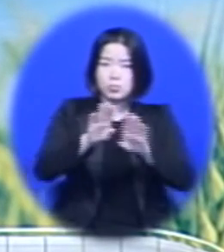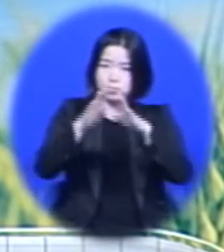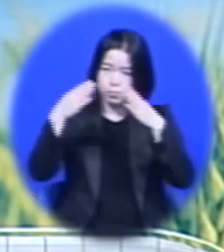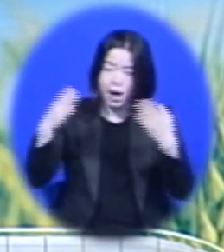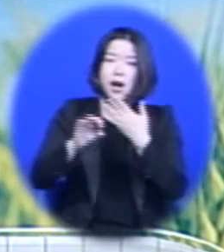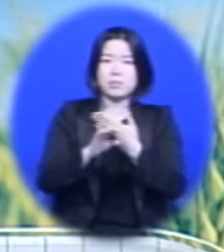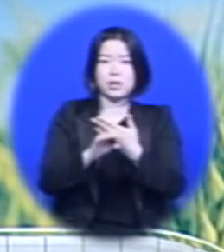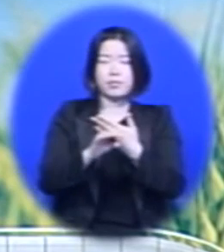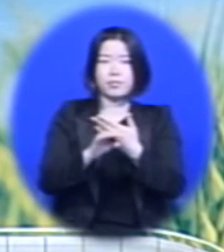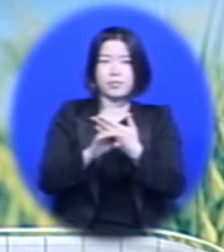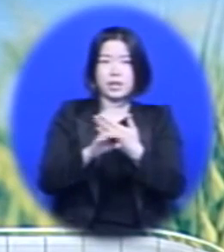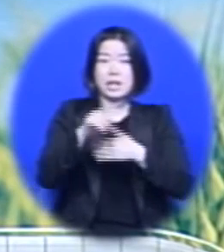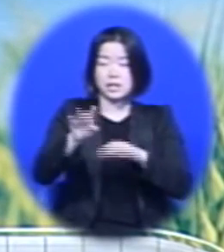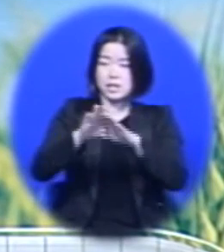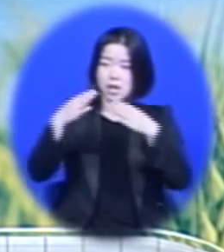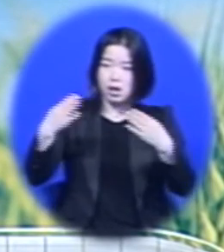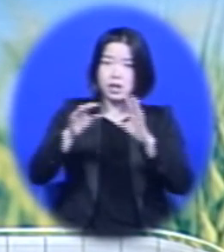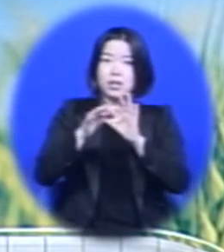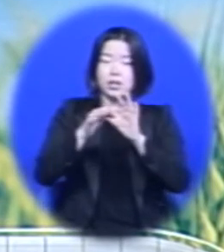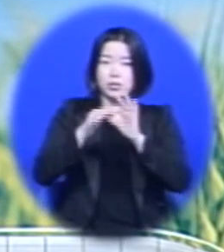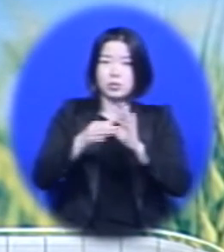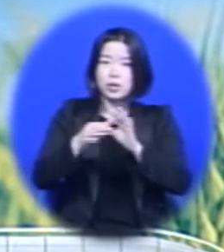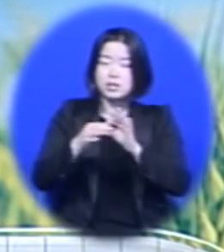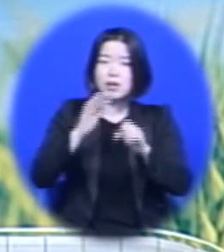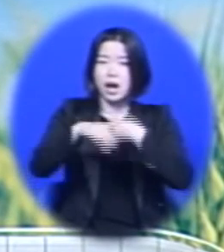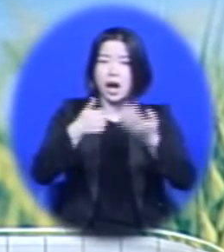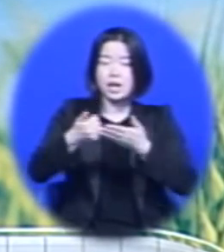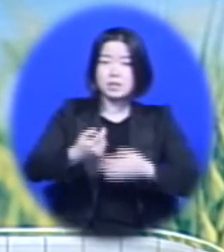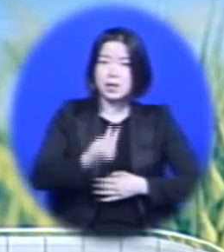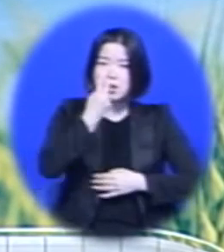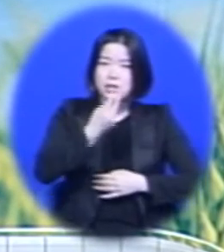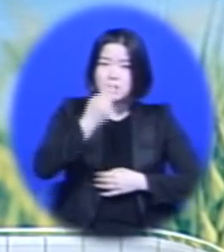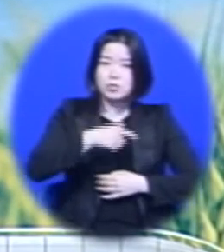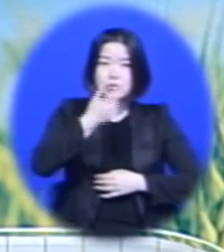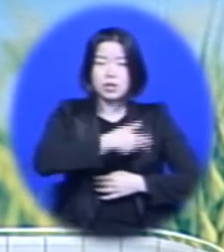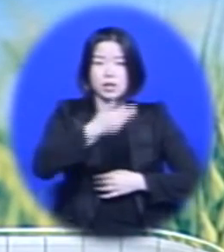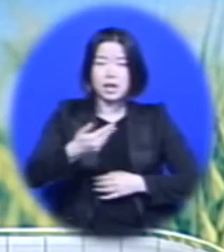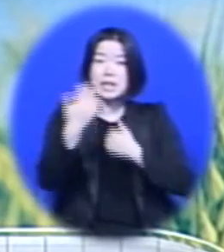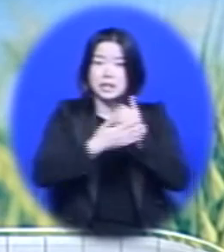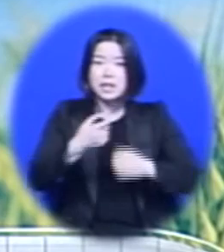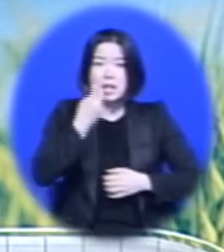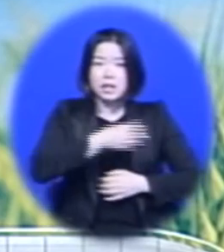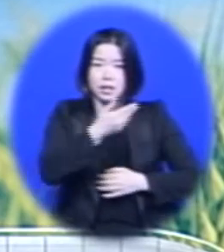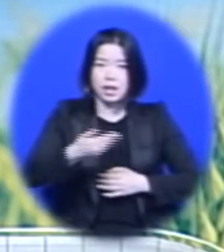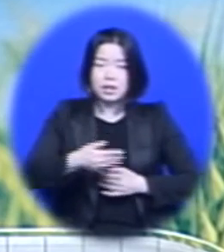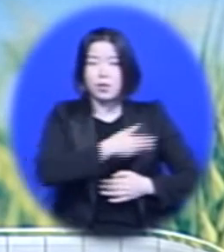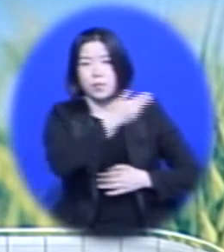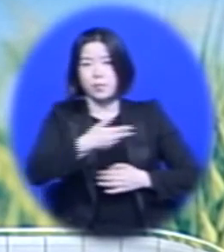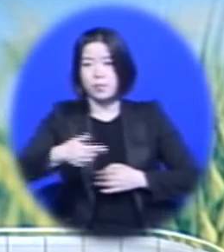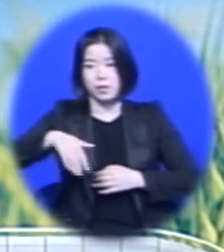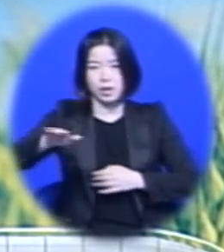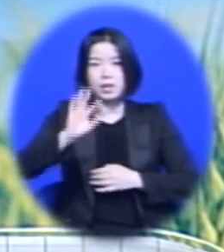하면 그 열린 문을 통하여 하나님의 생수의 강이, 은혜의 강이 흘러가게 되는